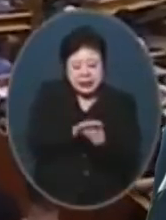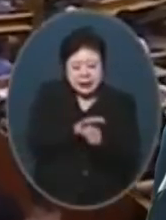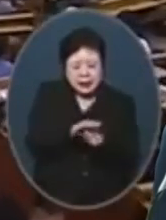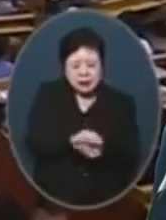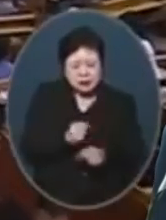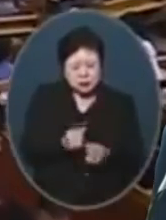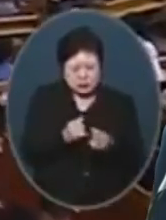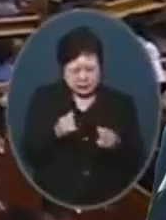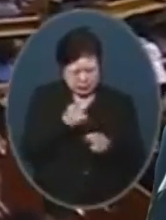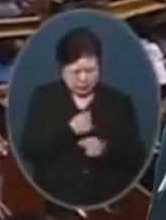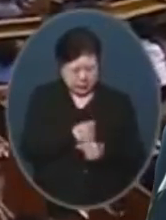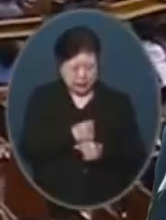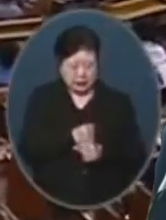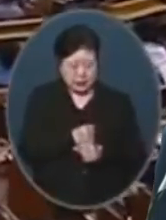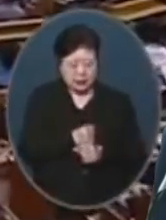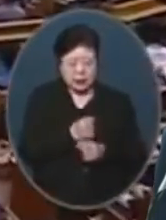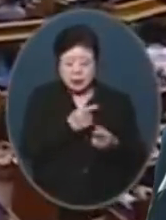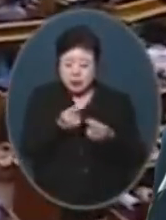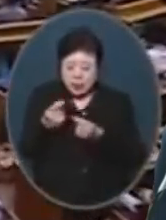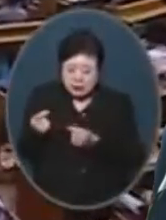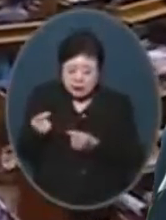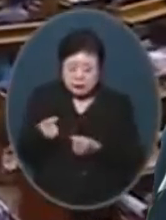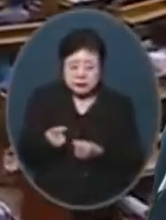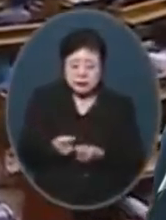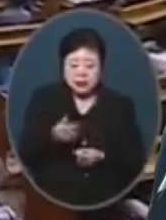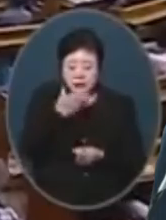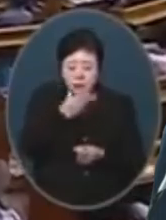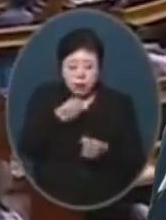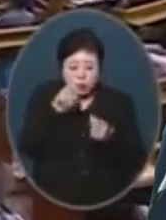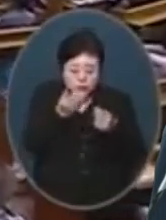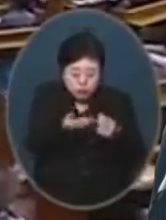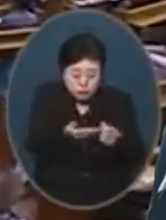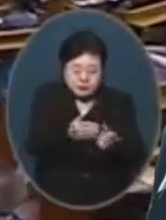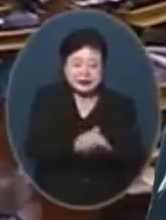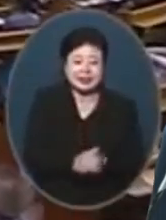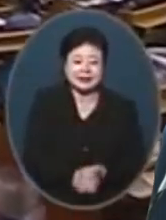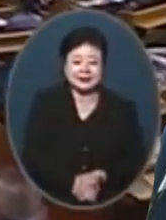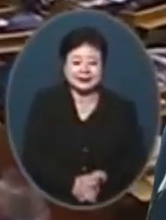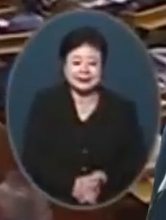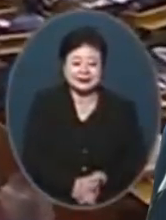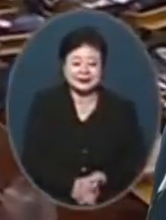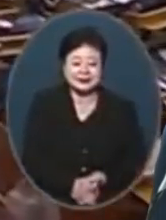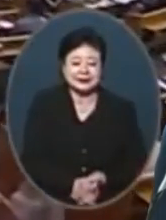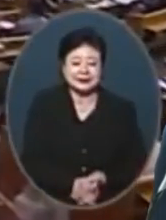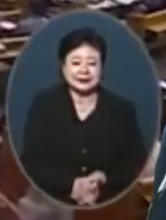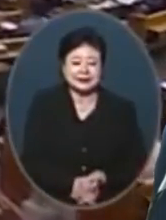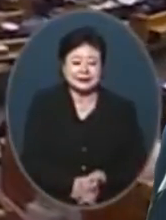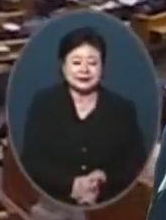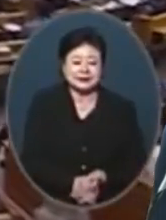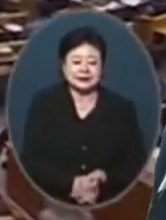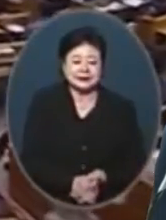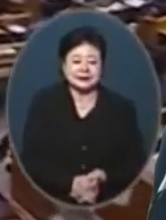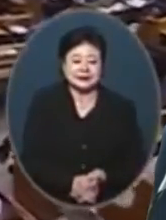순종하는 자들에게 이처럼 복을 주시는 분이신 것입니다.